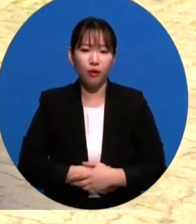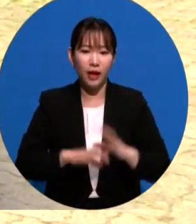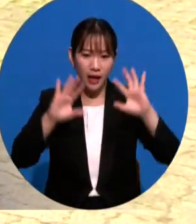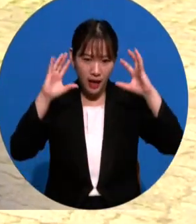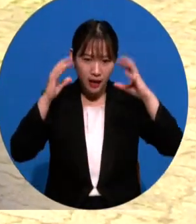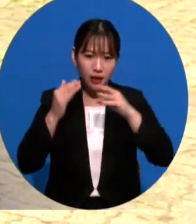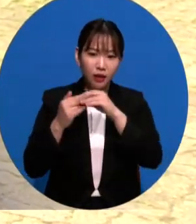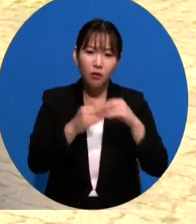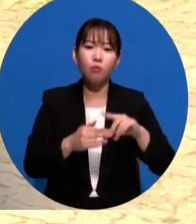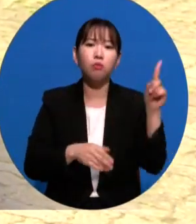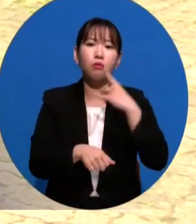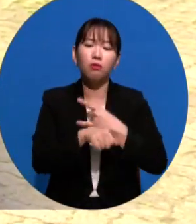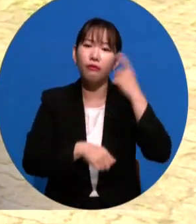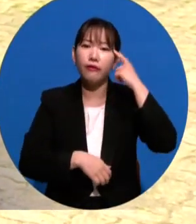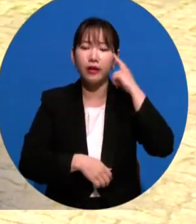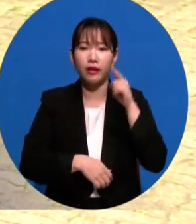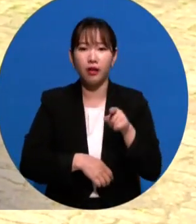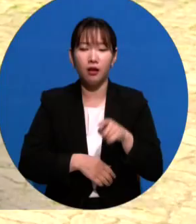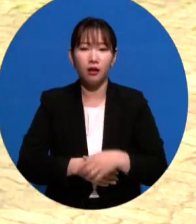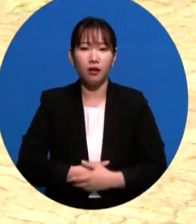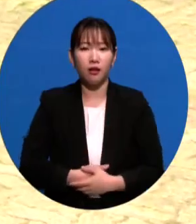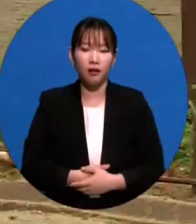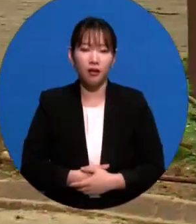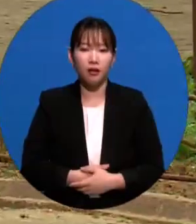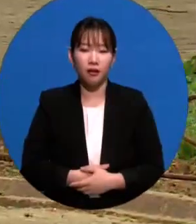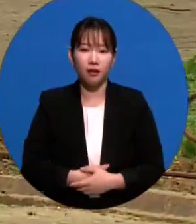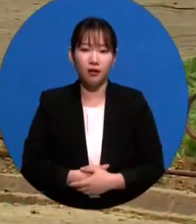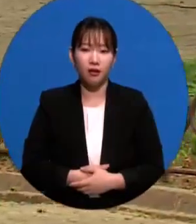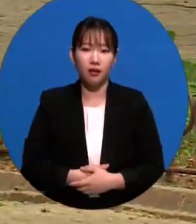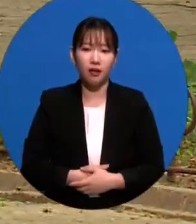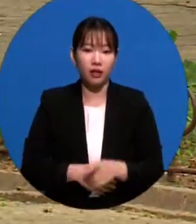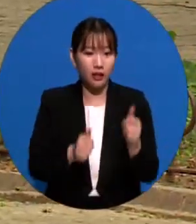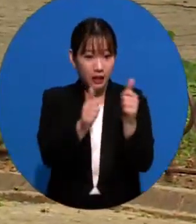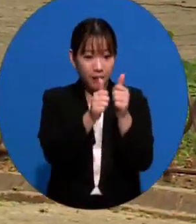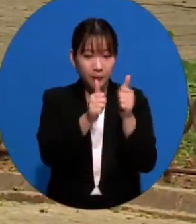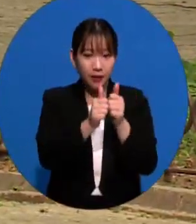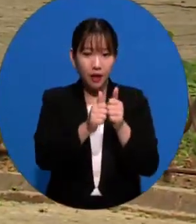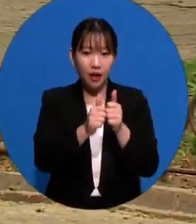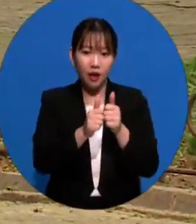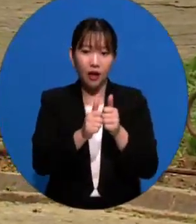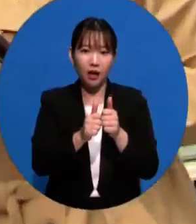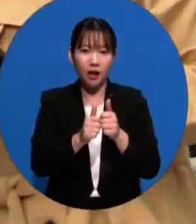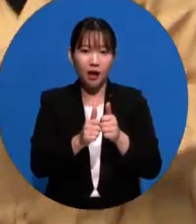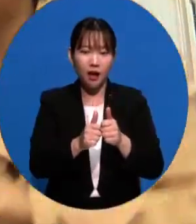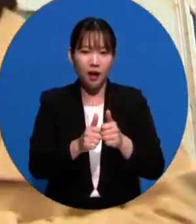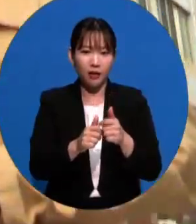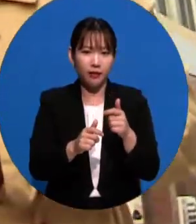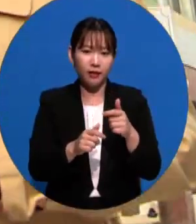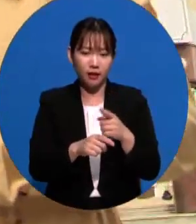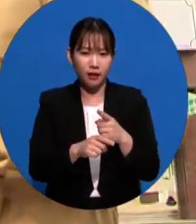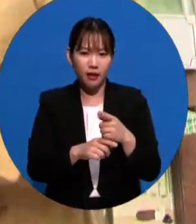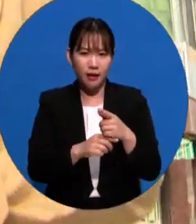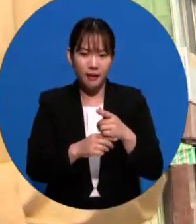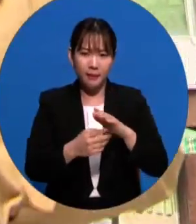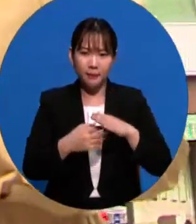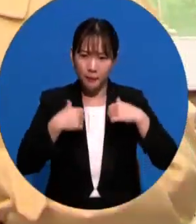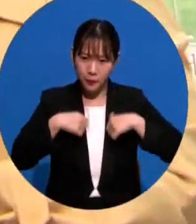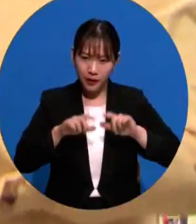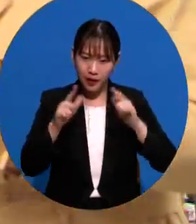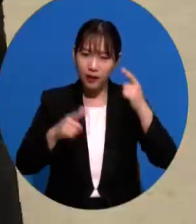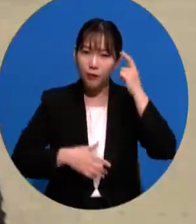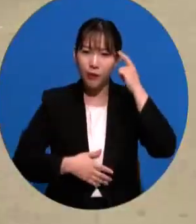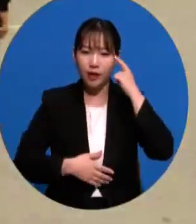어린애 데리고 뭔 짓을 하려고 데리고 왔냐. 이 남성이 격렬히 저항할 수도 있었는데 끝까지 포기하지 않은